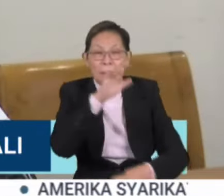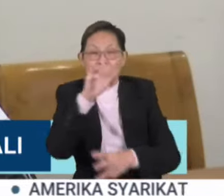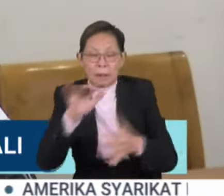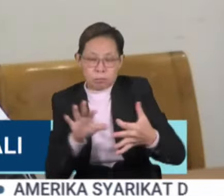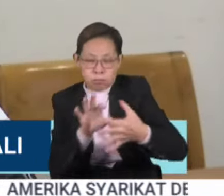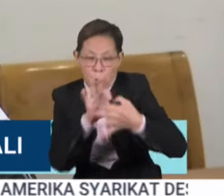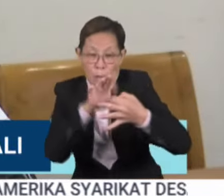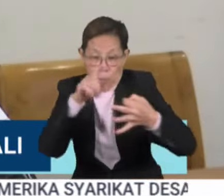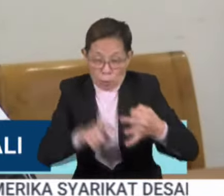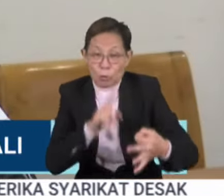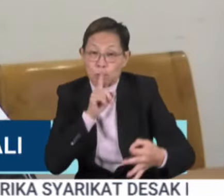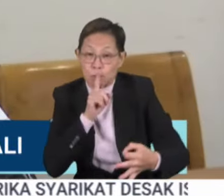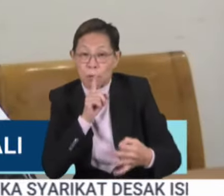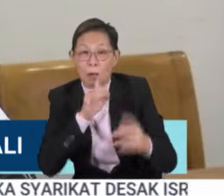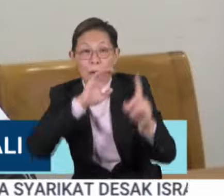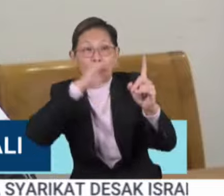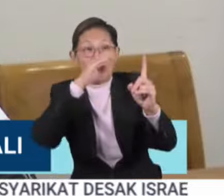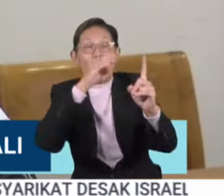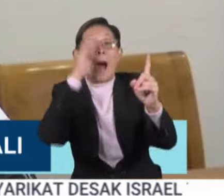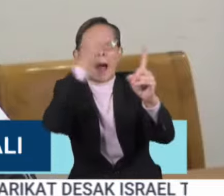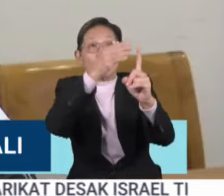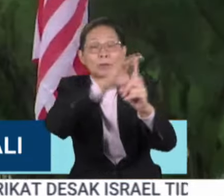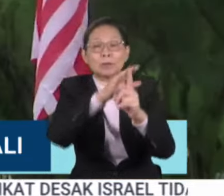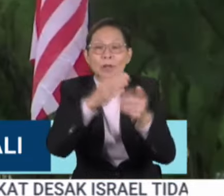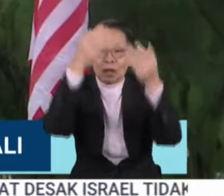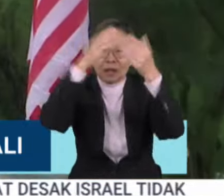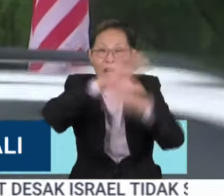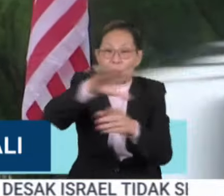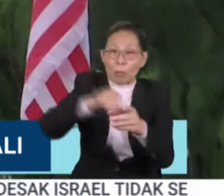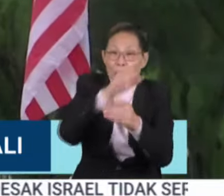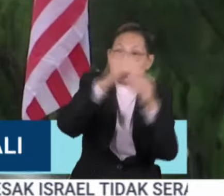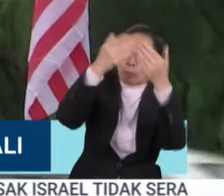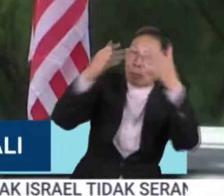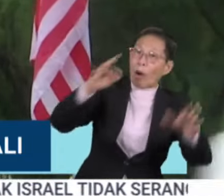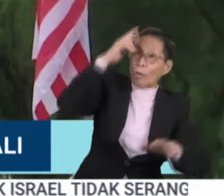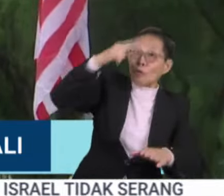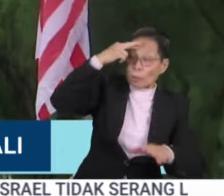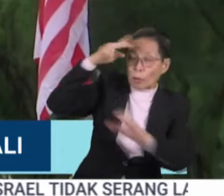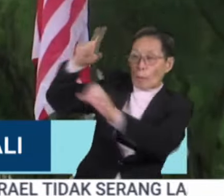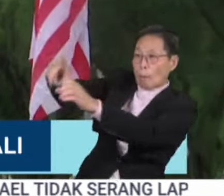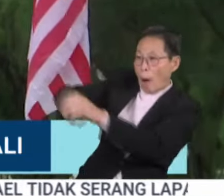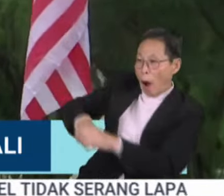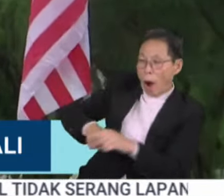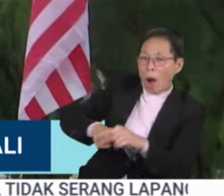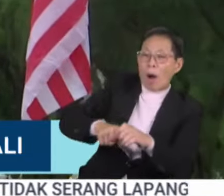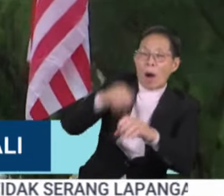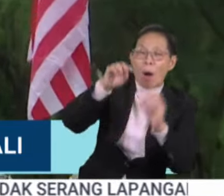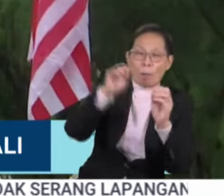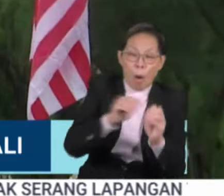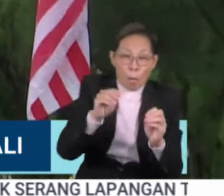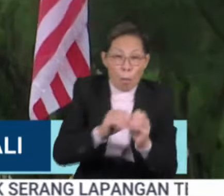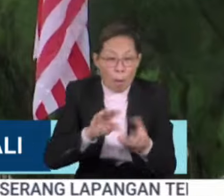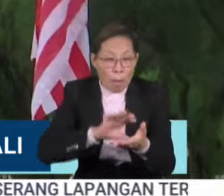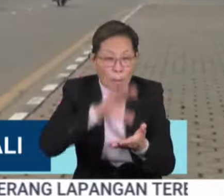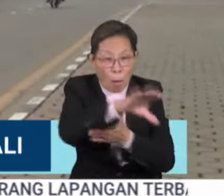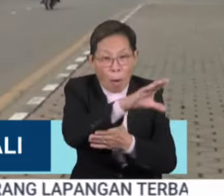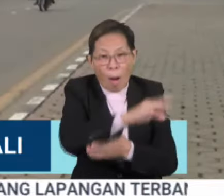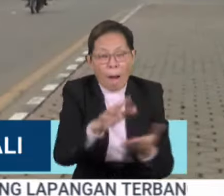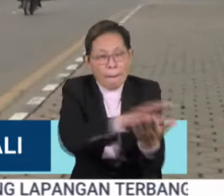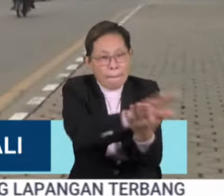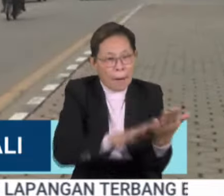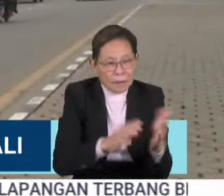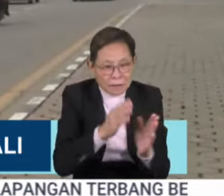juga harus memastikan aspek keterangkuman dan keterbukaan jadi faktor penarik bagi meningkatkan pelaburan. Sementara itu,